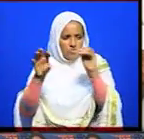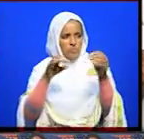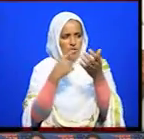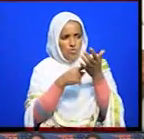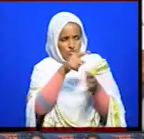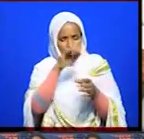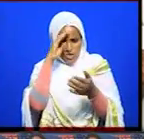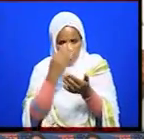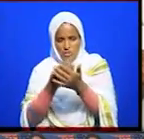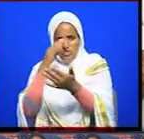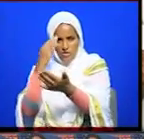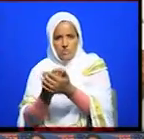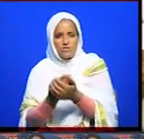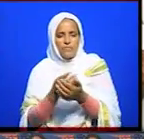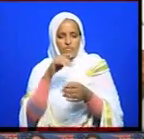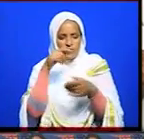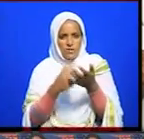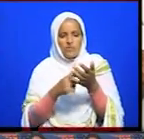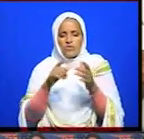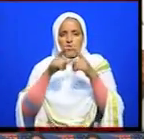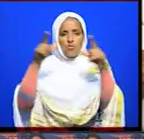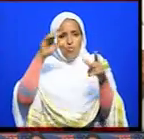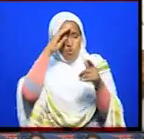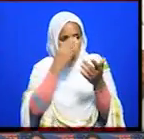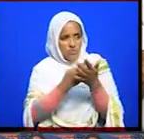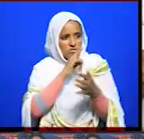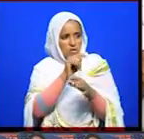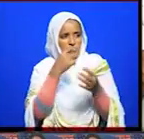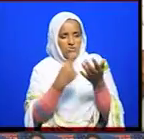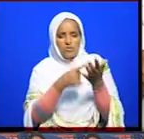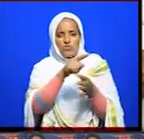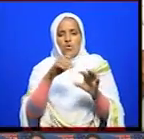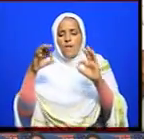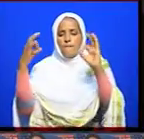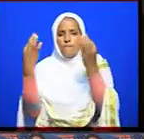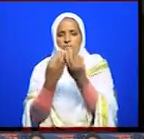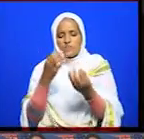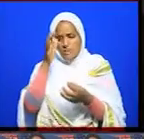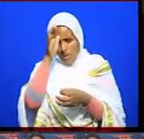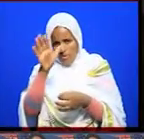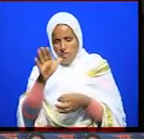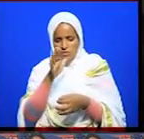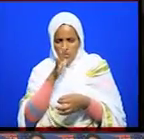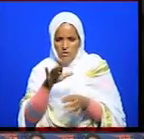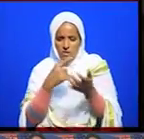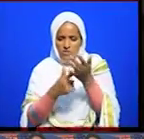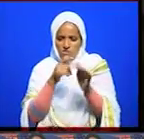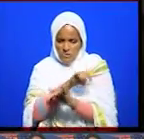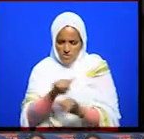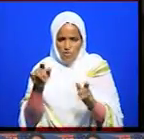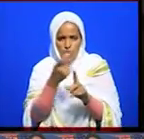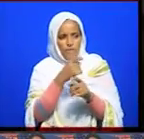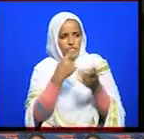አሁን እቺ የልጄ ቤት ነው። እዚህ ተልጄ ጋር ትልቋ ልጅ ነች። እሷ እንደ ቤተሰብ እንደ አባት እንደ እናት